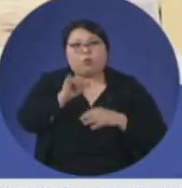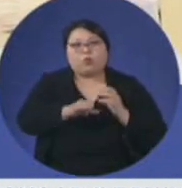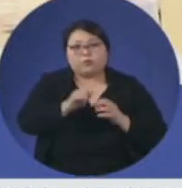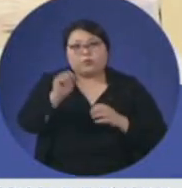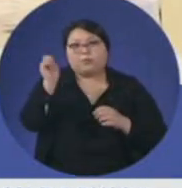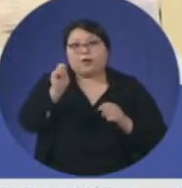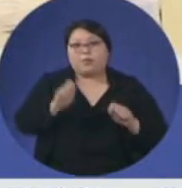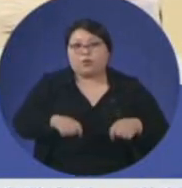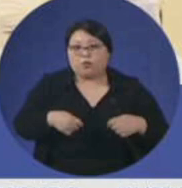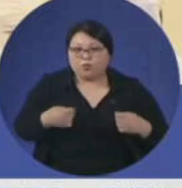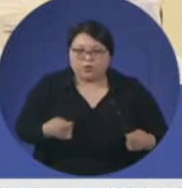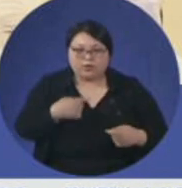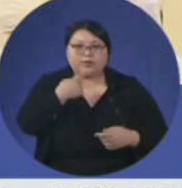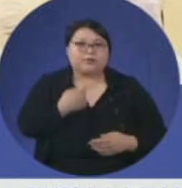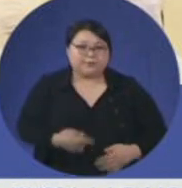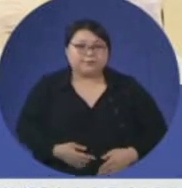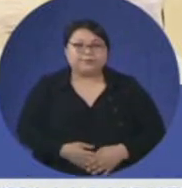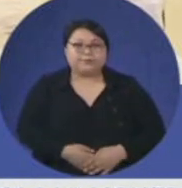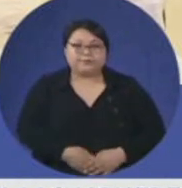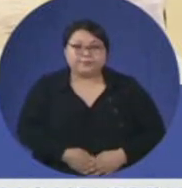өдрийн мэндийг дэвшүүлсэн юм.